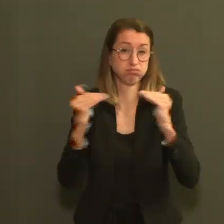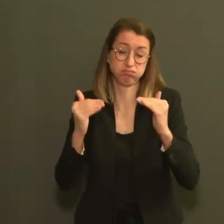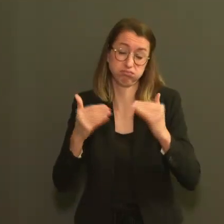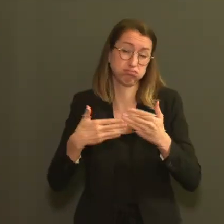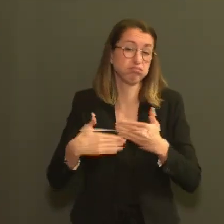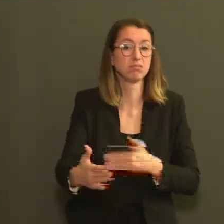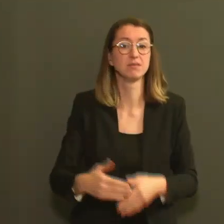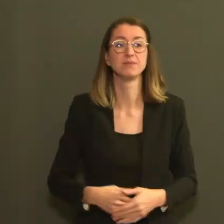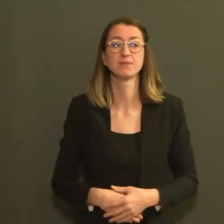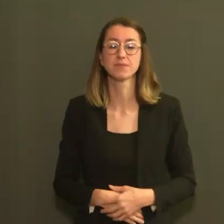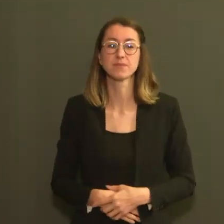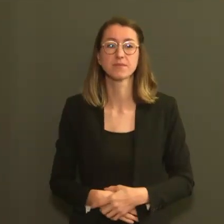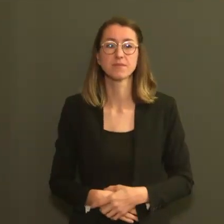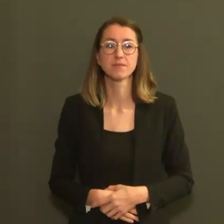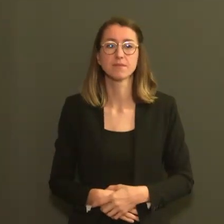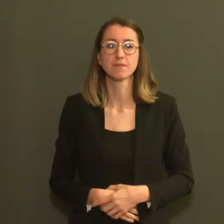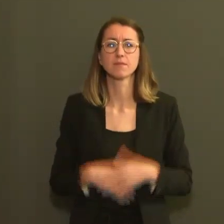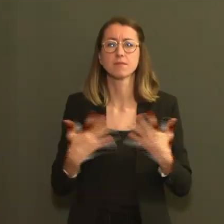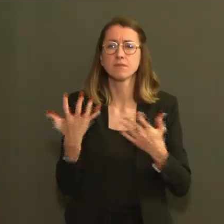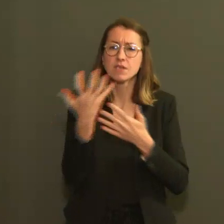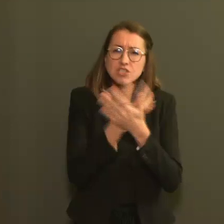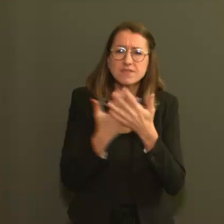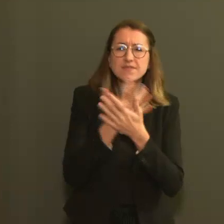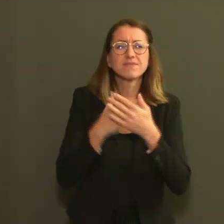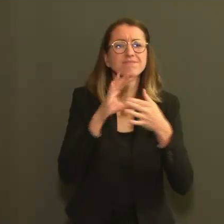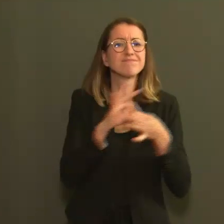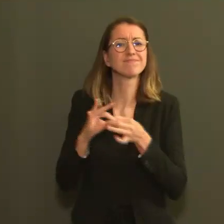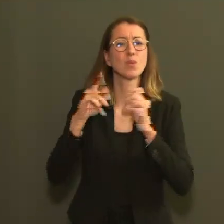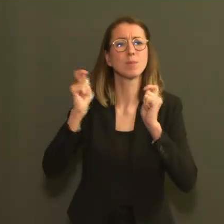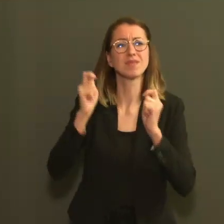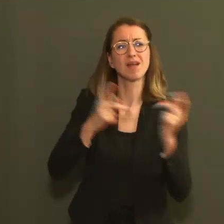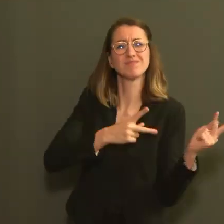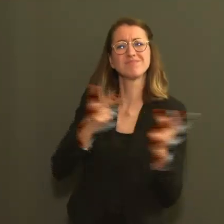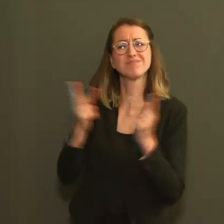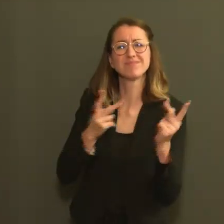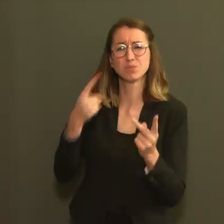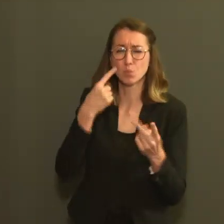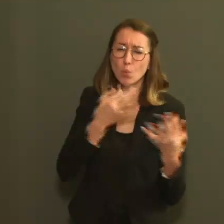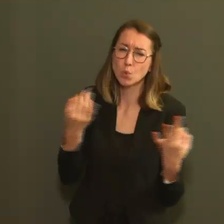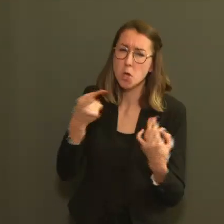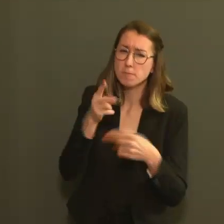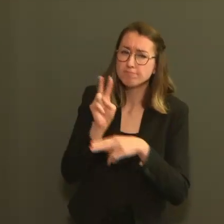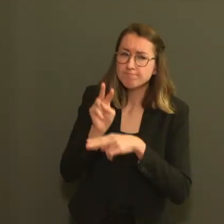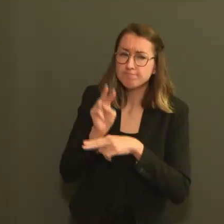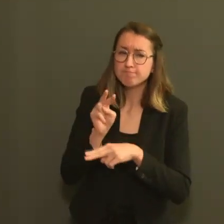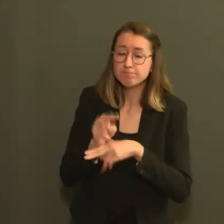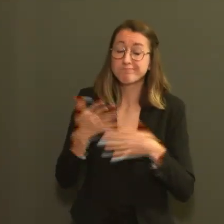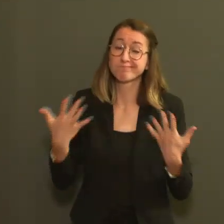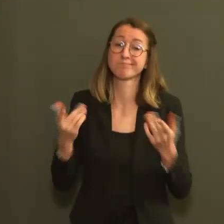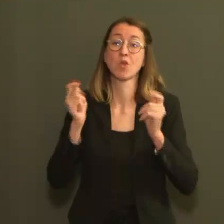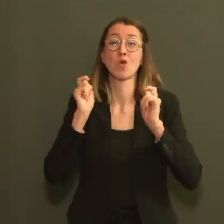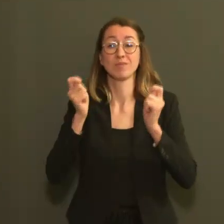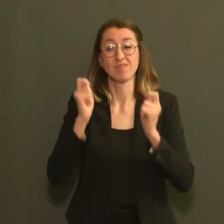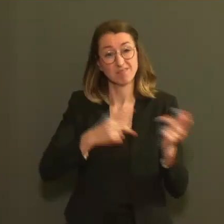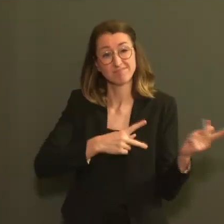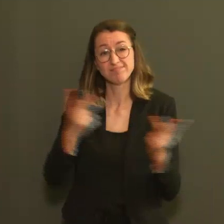Si on passe aux hospitalisations, et vous l'avez entendu dans les médias ces derniers jours, les cas dans les hôpitaux augmentent